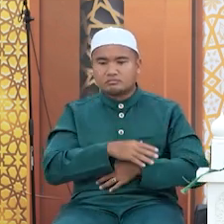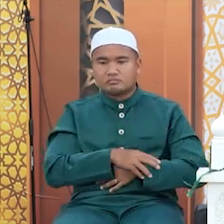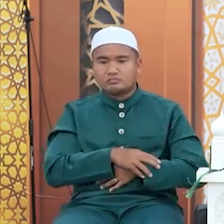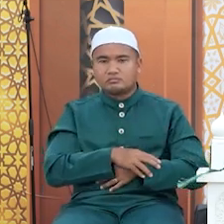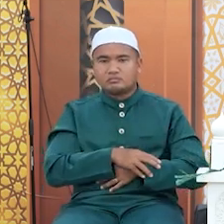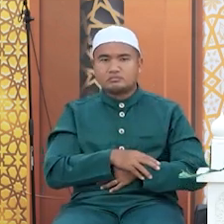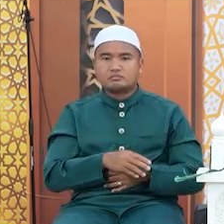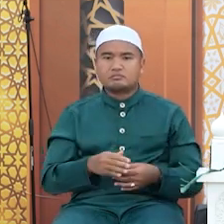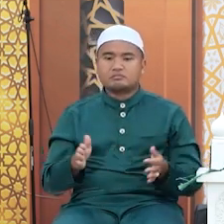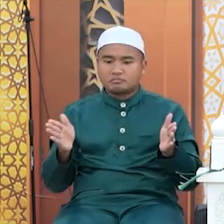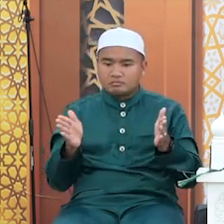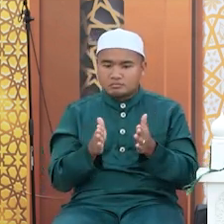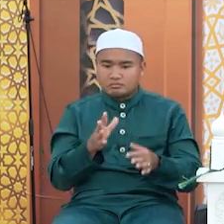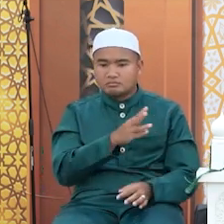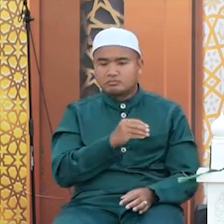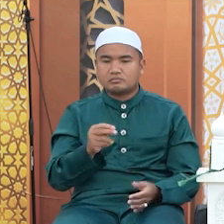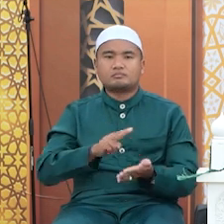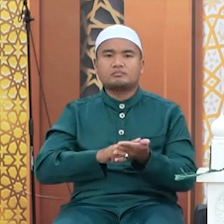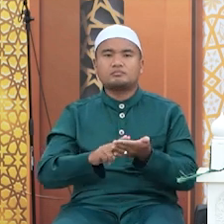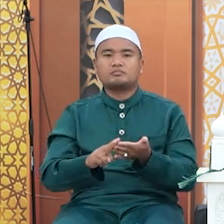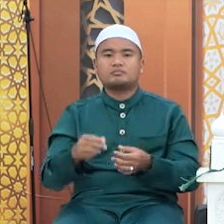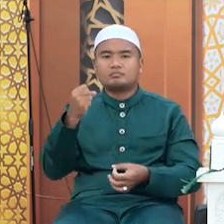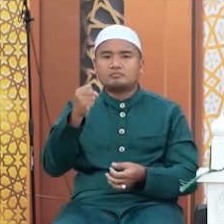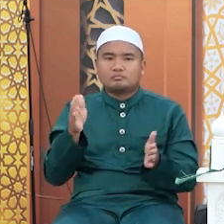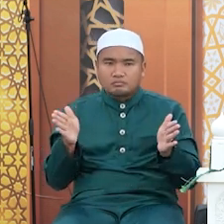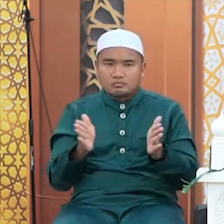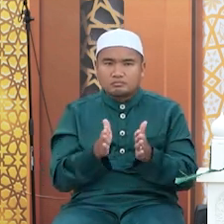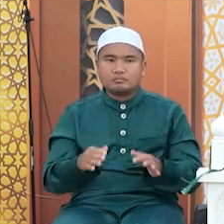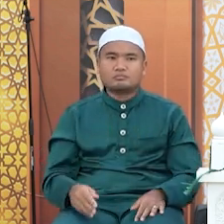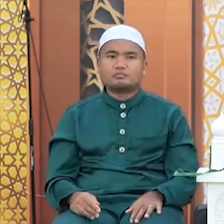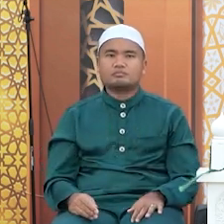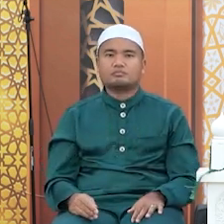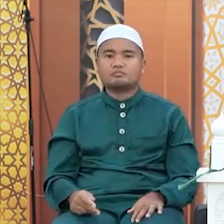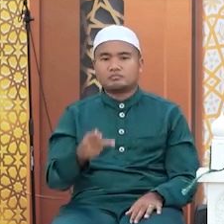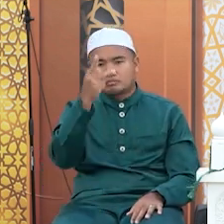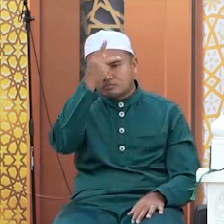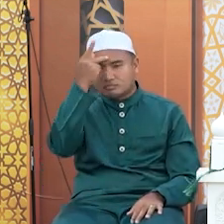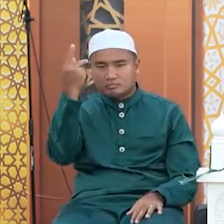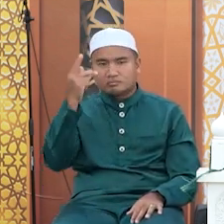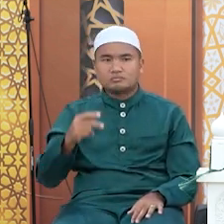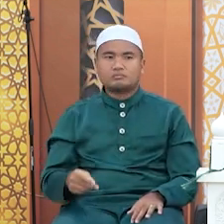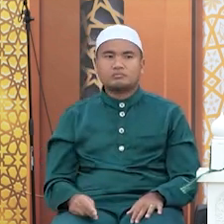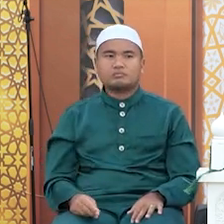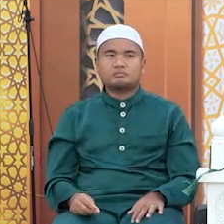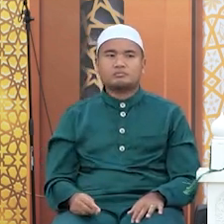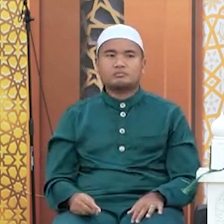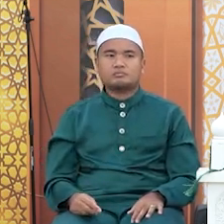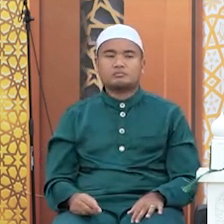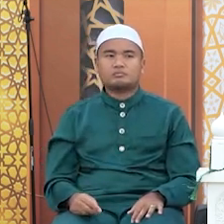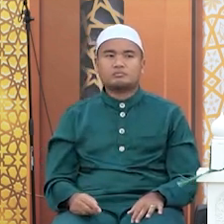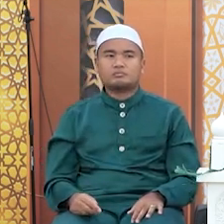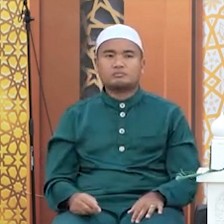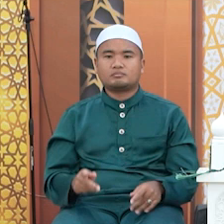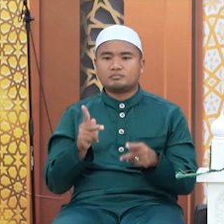Tujuannya apa? Kerana dalam sembahyang ni, kalau jemaah lagi ramah, sudah barang